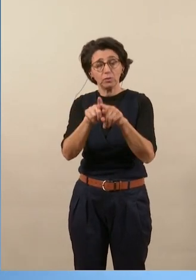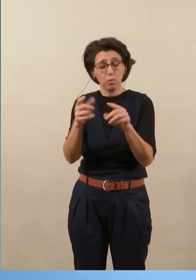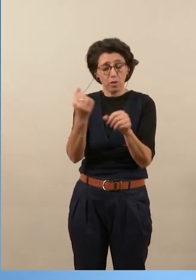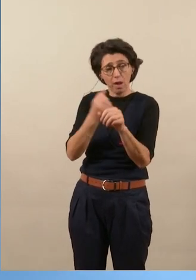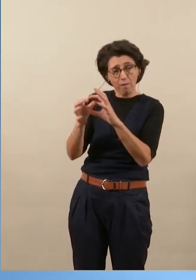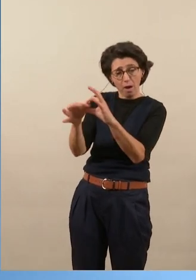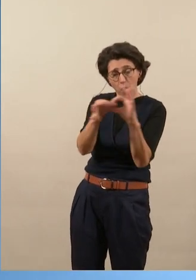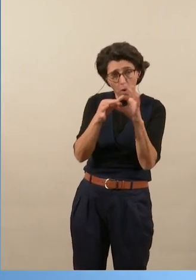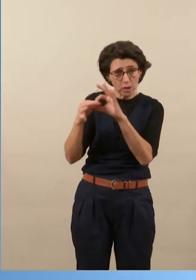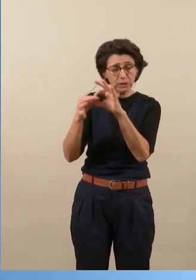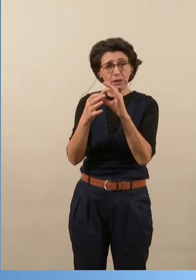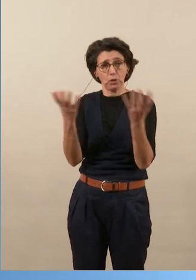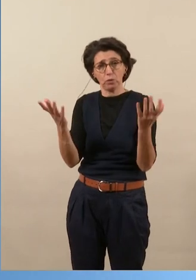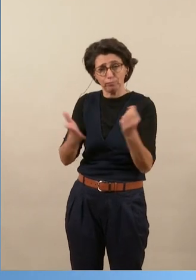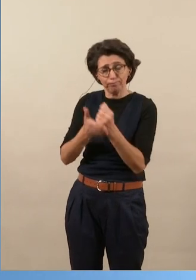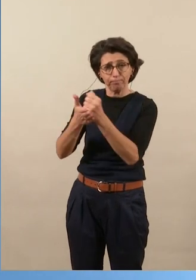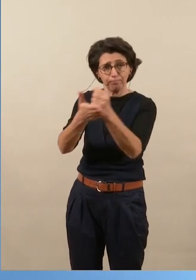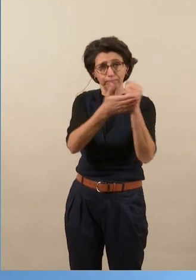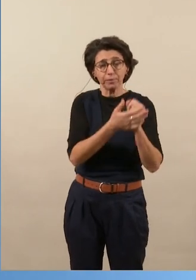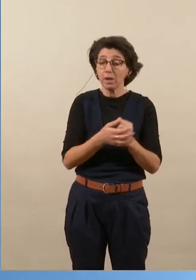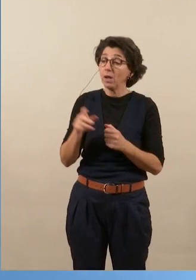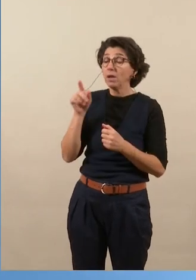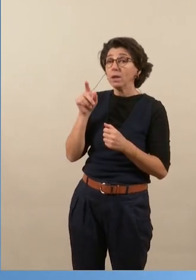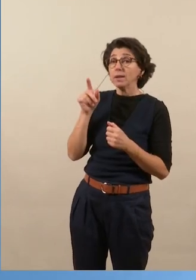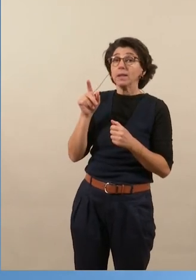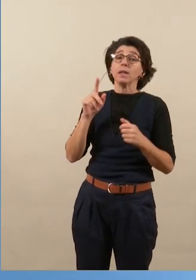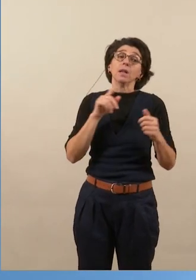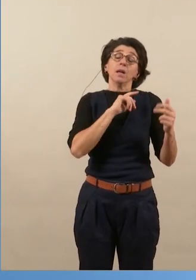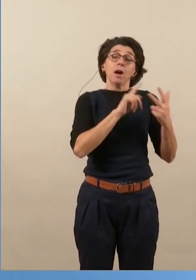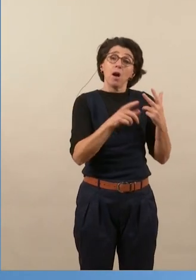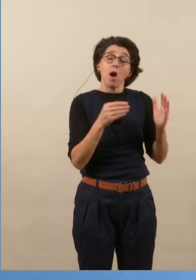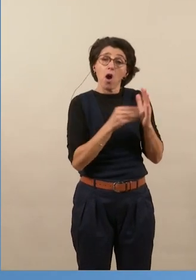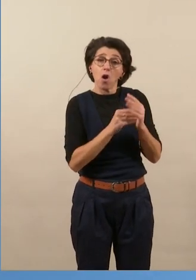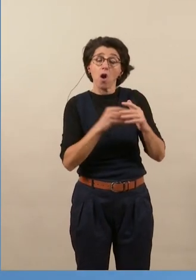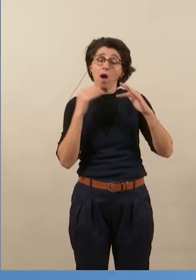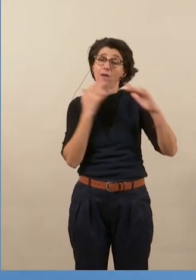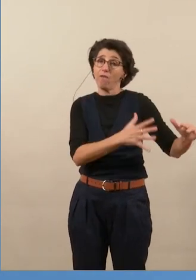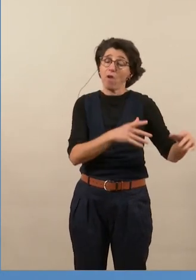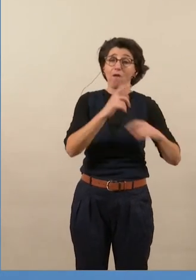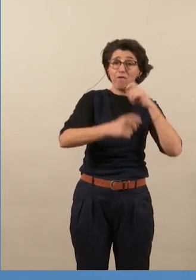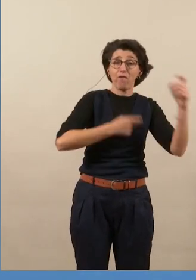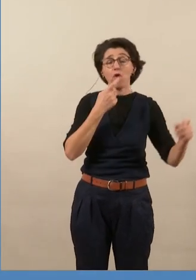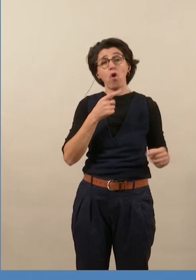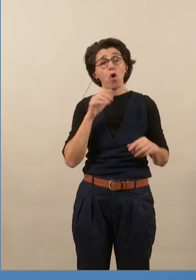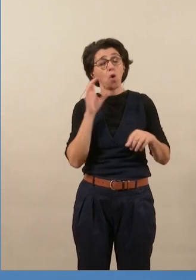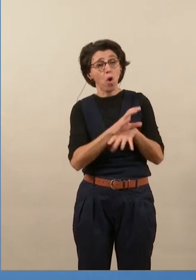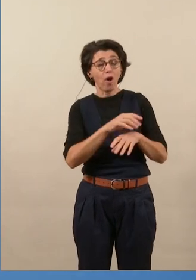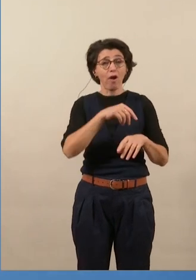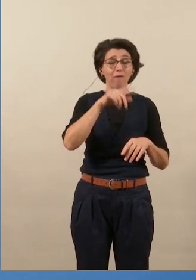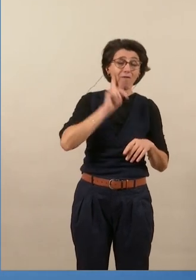à ce type de structure et alors que l'impact des violences sexistes et sexuelles sur la santé des femmes est un enjeu